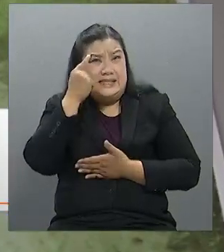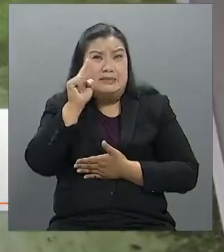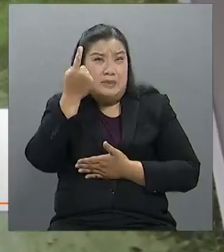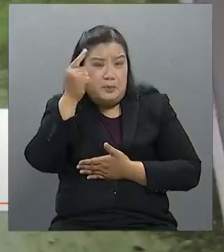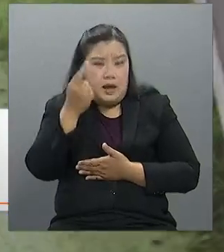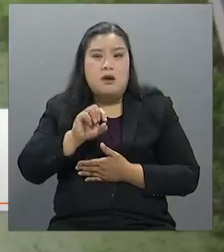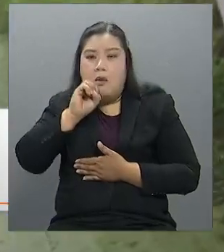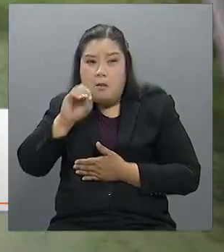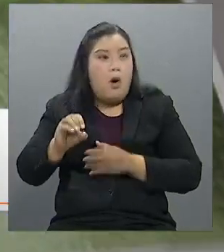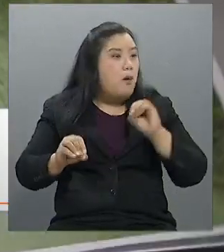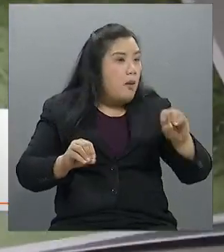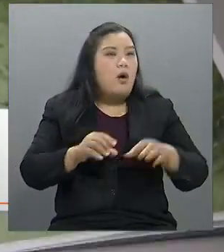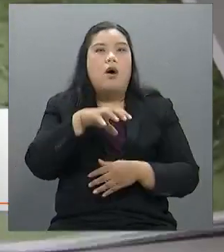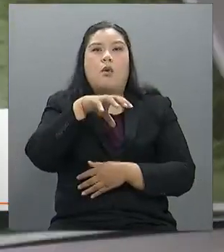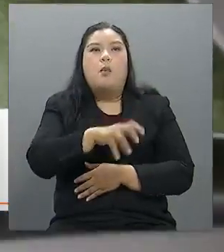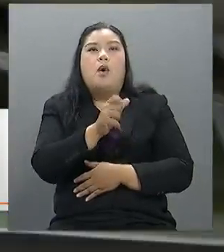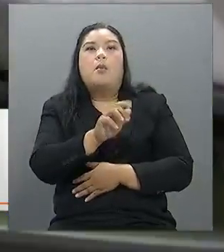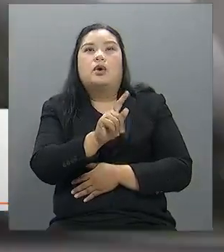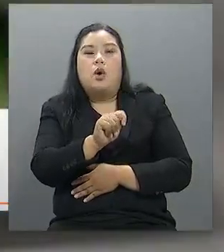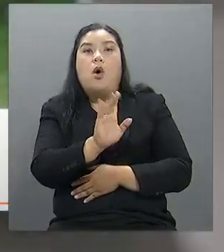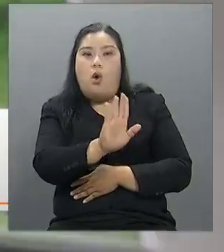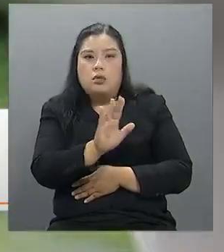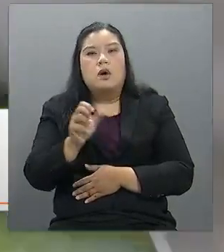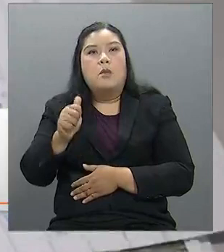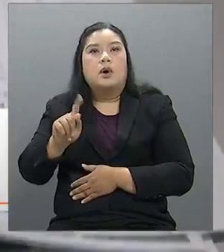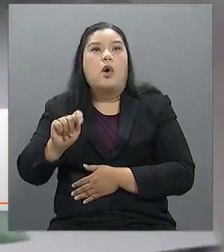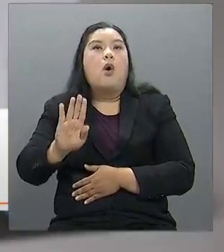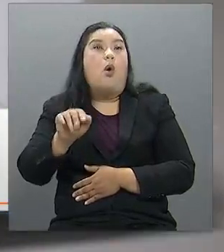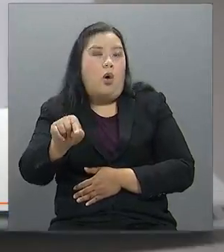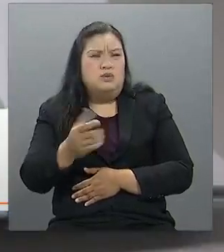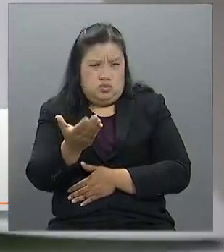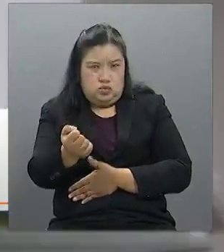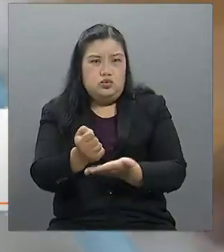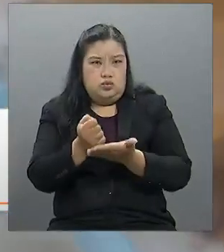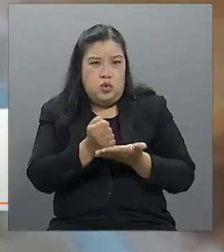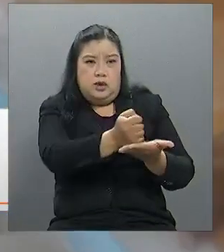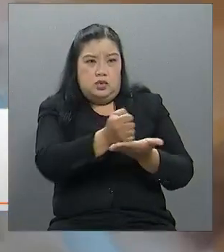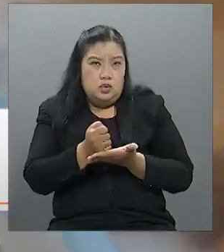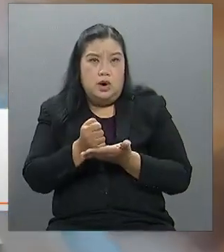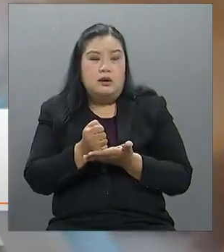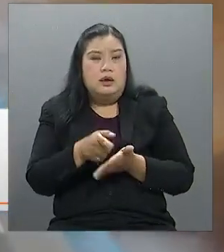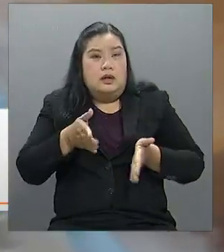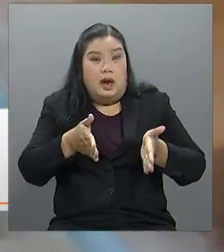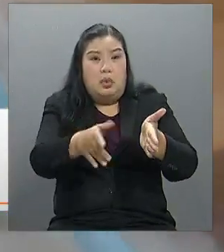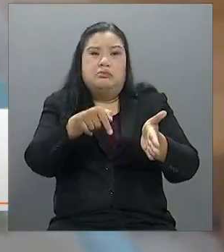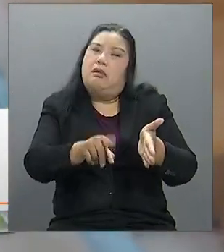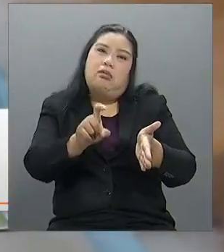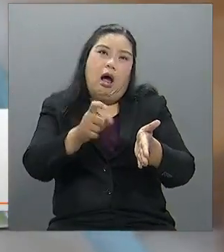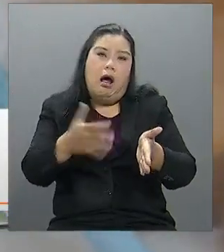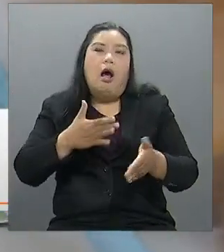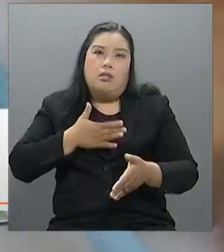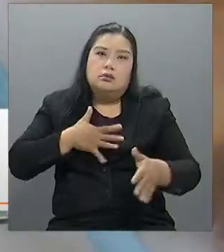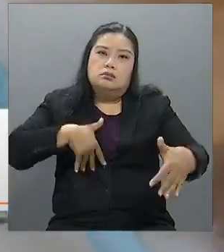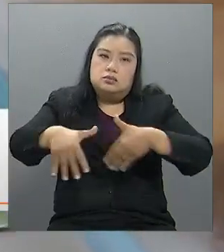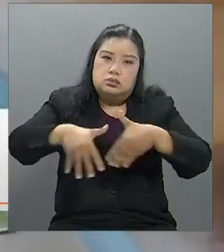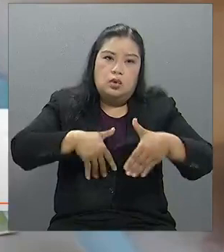ริหารส่วนจังหวัดสุพรรณบุรีมาช่วยซ่อมถนนให้หน่อยค่ะเพราะว่าชาวบ้านผู้ปกครองเด็กนักเรียนสัญจรด้วยความยากลำบ